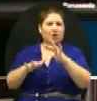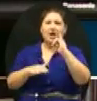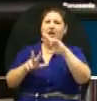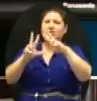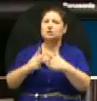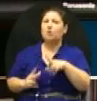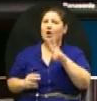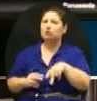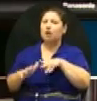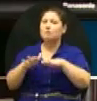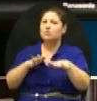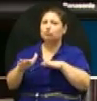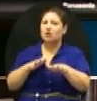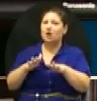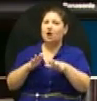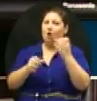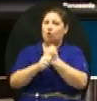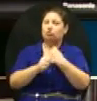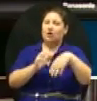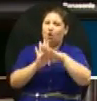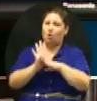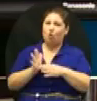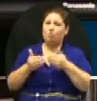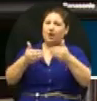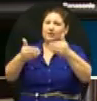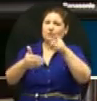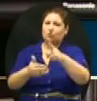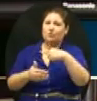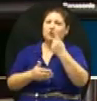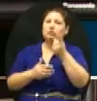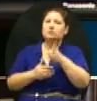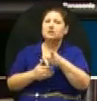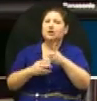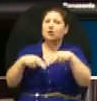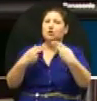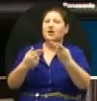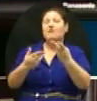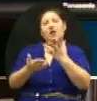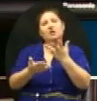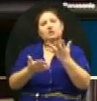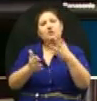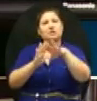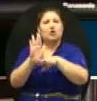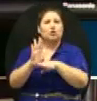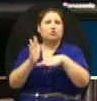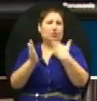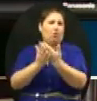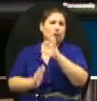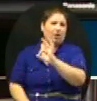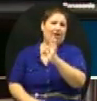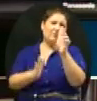לזה שהממשלה מחוקקת חוק, מקדמת אותו, אומרת שזה מה שצריך להיות, ופשוט מגיעה הצעת החוק שלך ומבטלת את